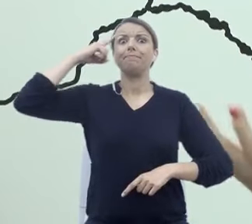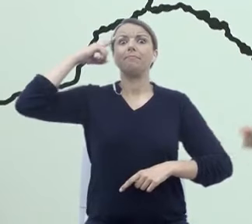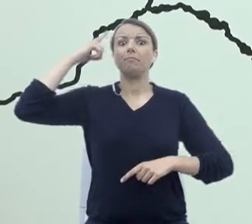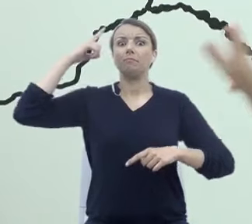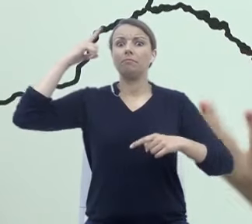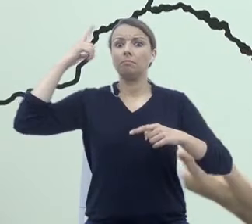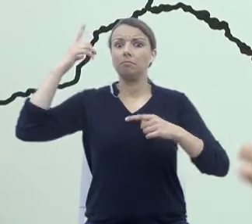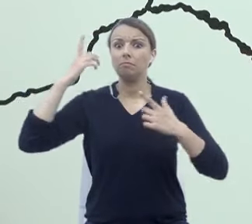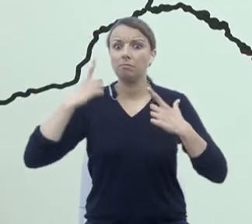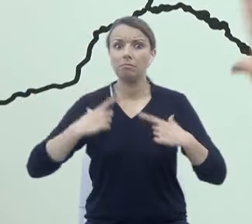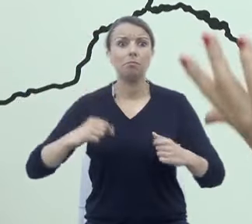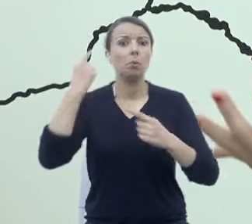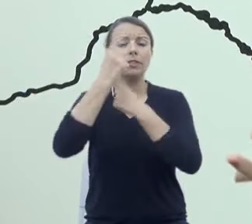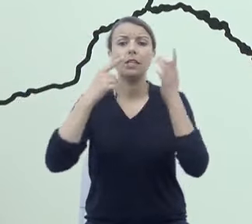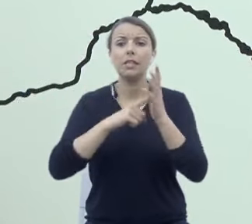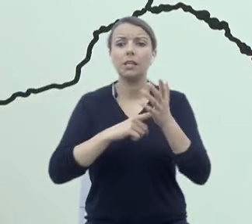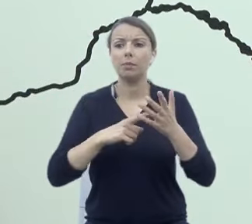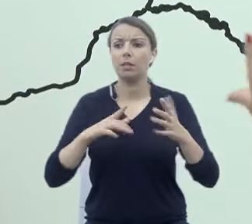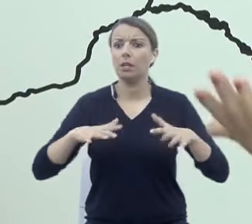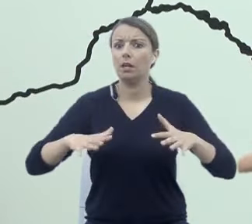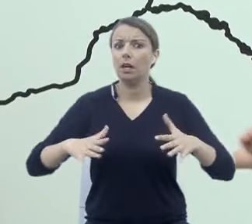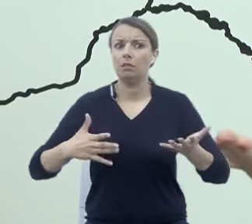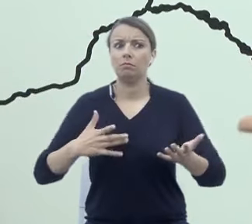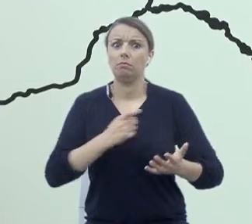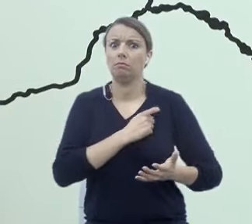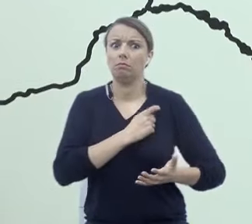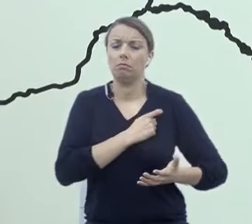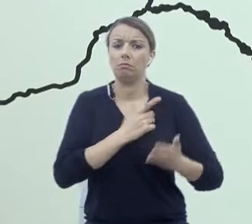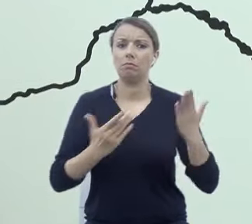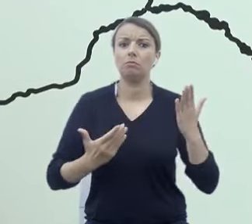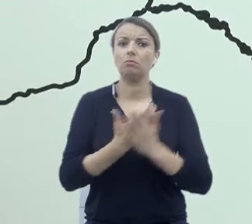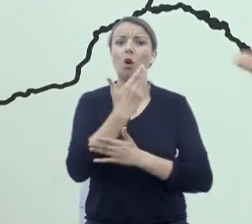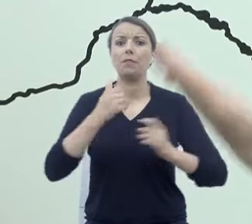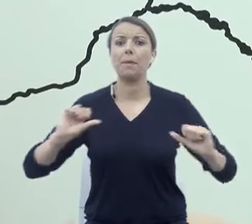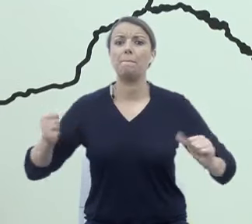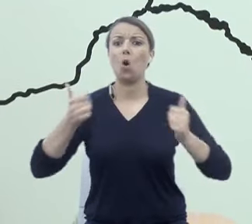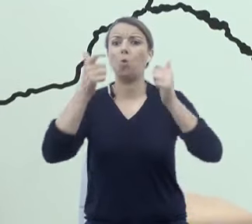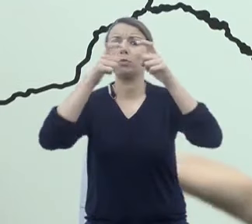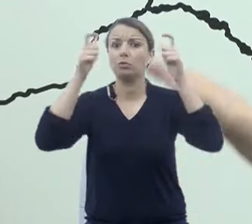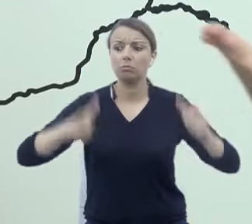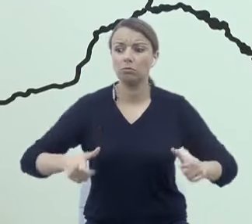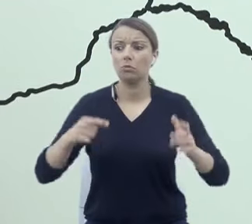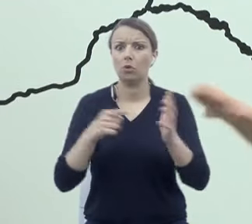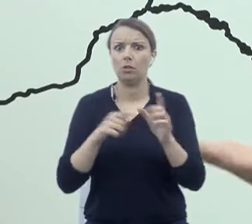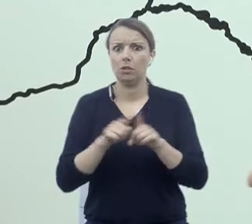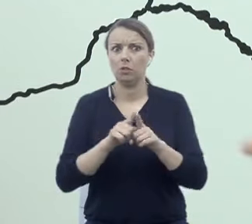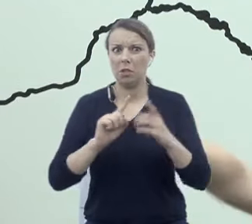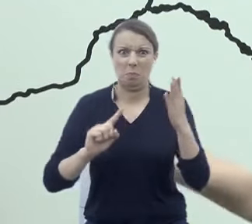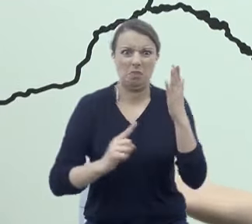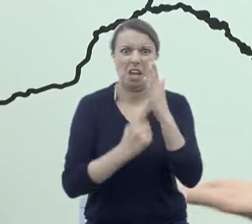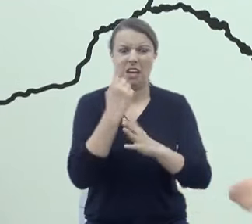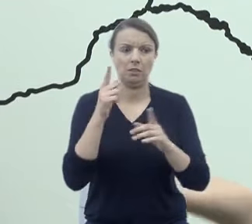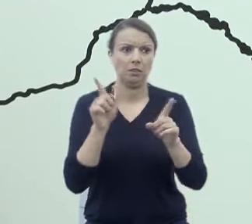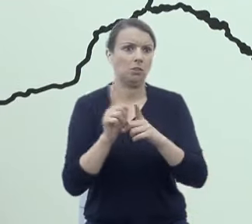z tą budową nowego pomnika, że tutaj się coś zaczyna dziać. Przecież oni nie byli ani pierwsi, ani ostatni, więc oni jak gdyby